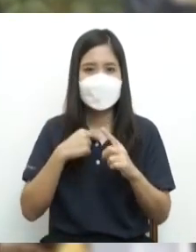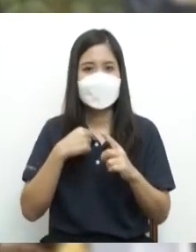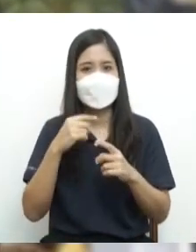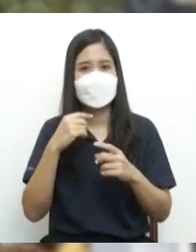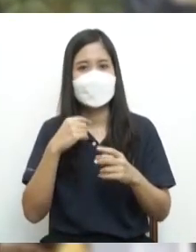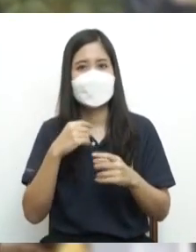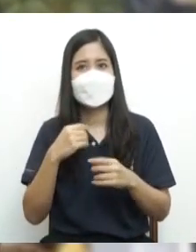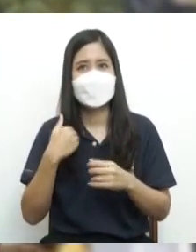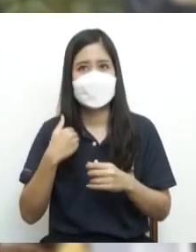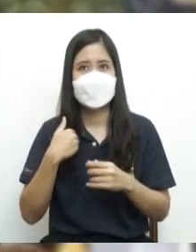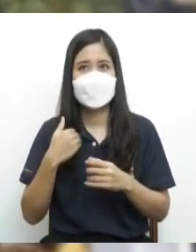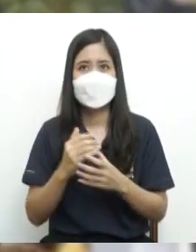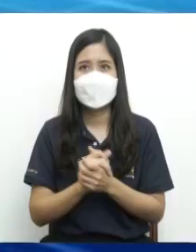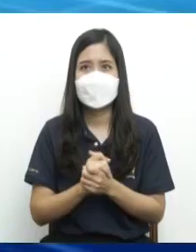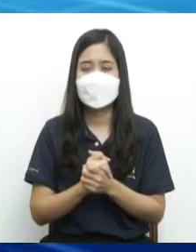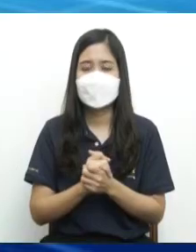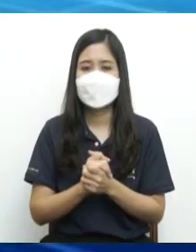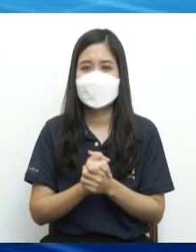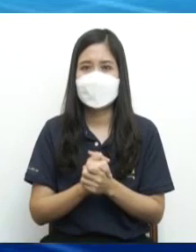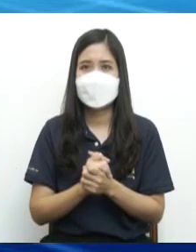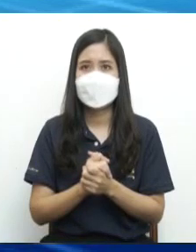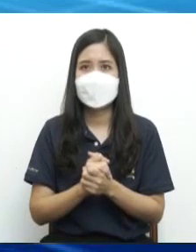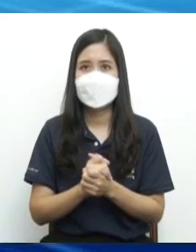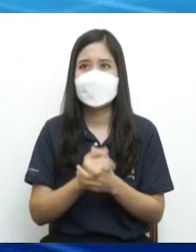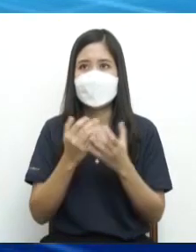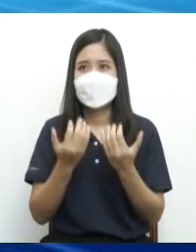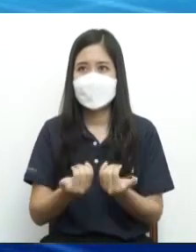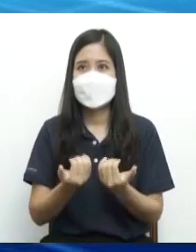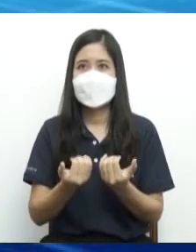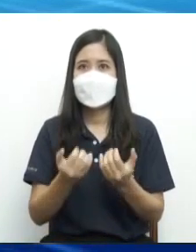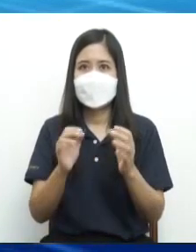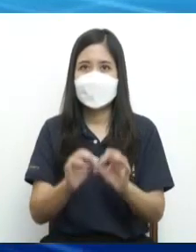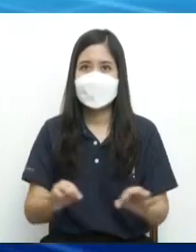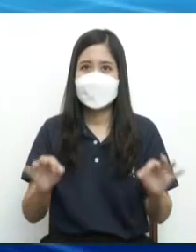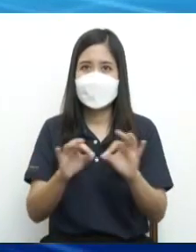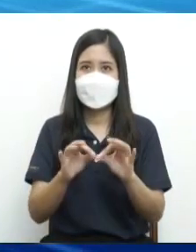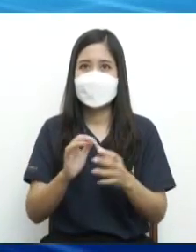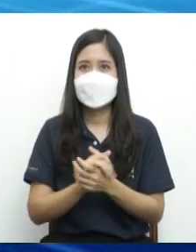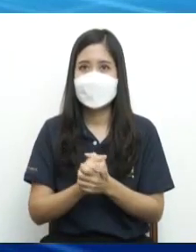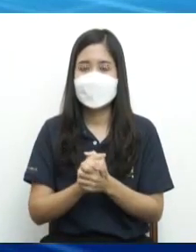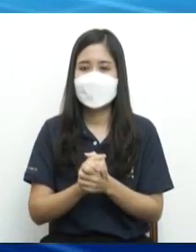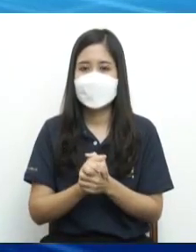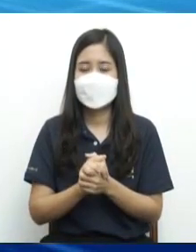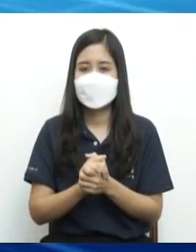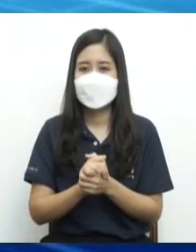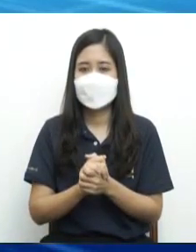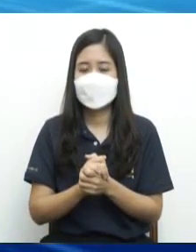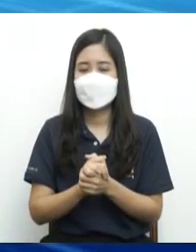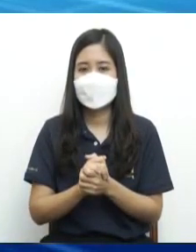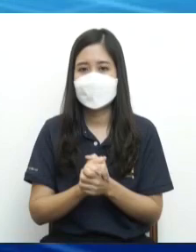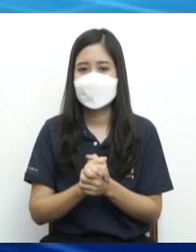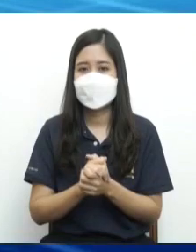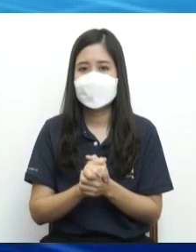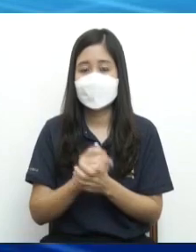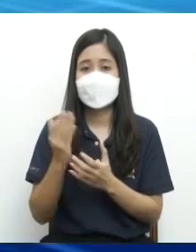พท์หรือจะเรียกมาก็มานะช่วยนะผมยินดีครับครับผมประมาณนี้ครับ ค่ะขอบคุณท่านสนิทนะคะท่านกวินเกียรติล่ะ